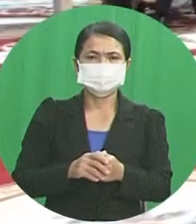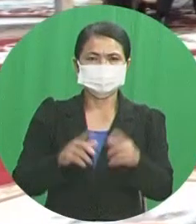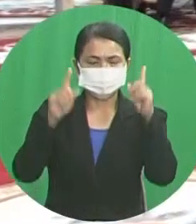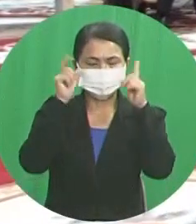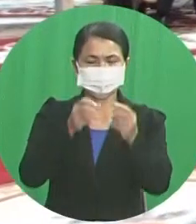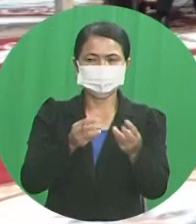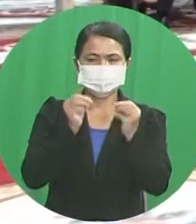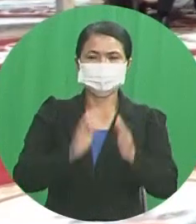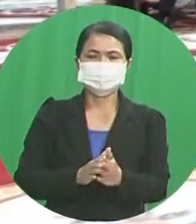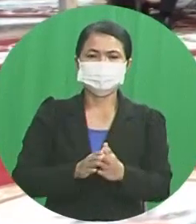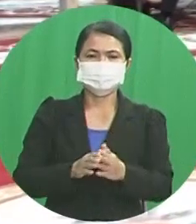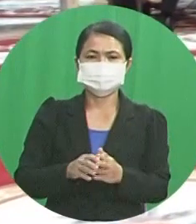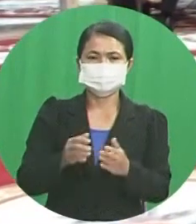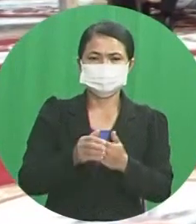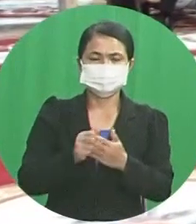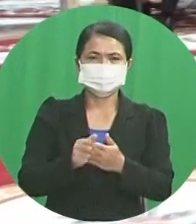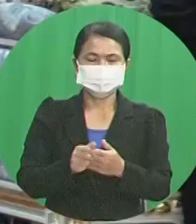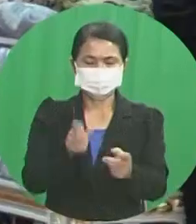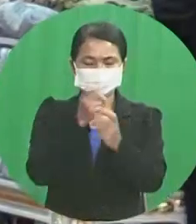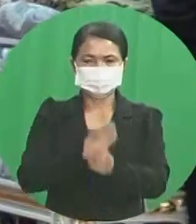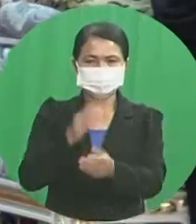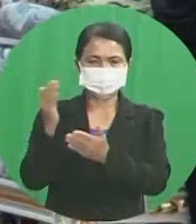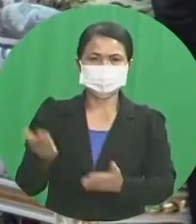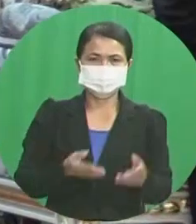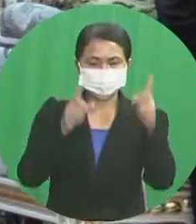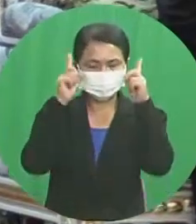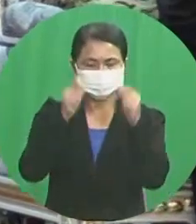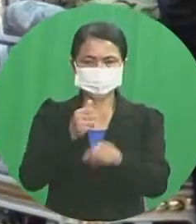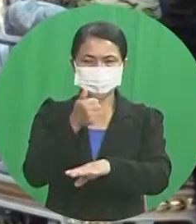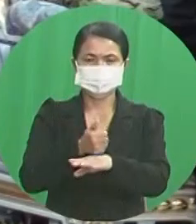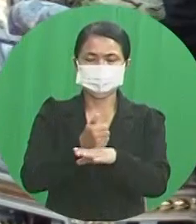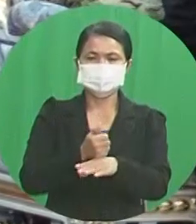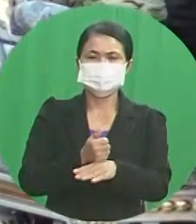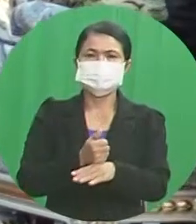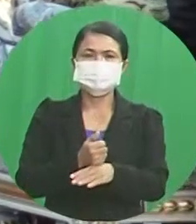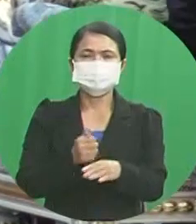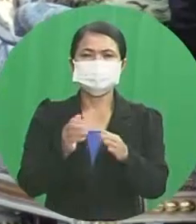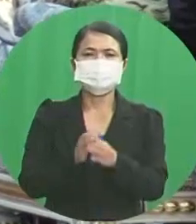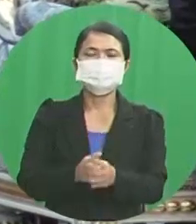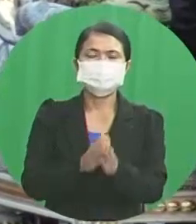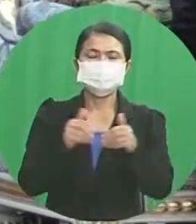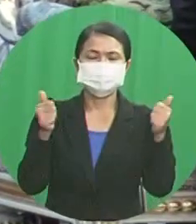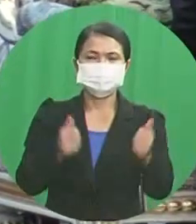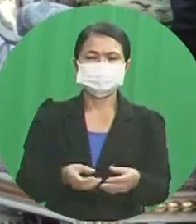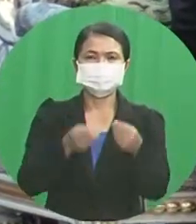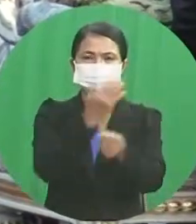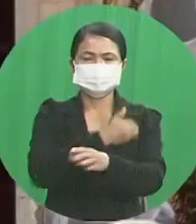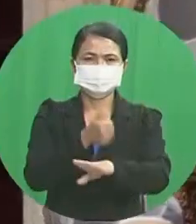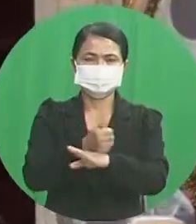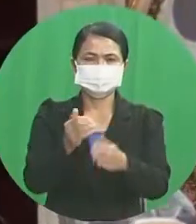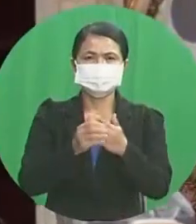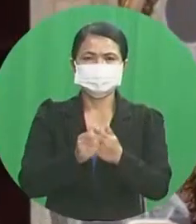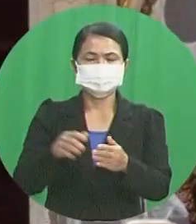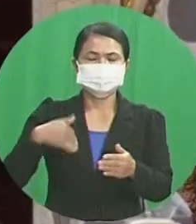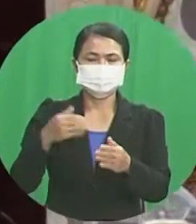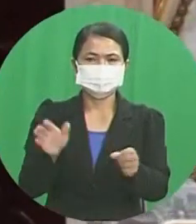ឧត្តមនាយករដ្ឋមន្ត្រីក៏បានពំនាំការគ្រប់អញ្ជើញរបស់ឯកឧត្តមប្រធានរដ្ឋសភាឡាវជូនសម្ដេចដឹកនាំគណៈប្រតិ